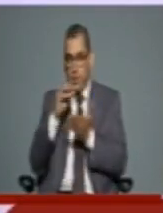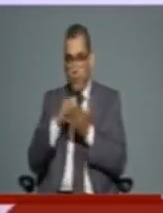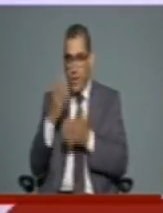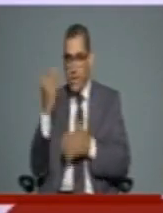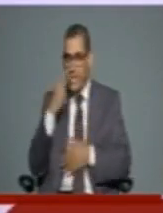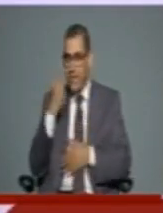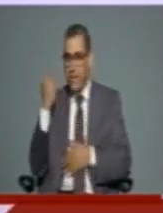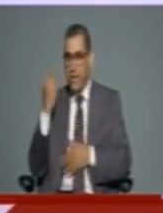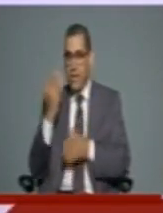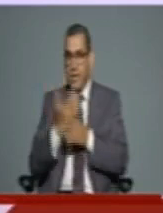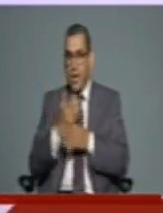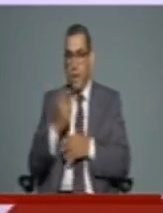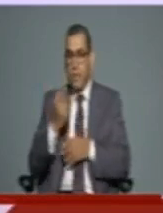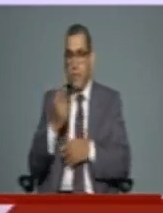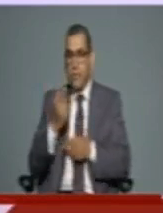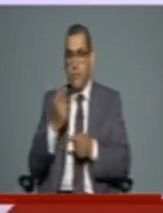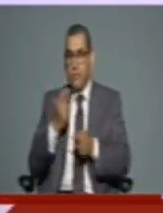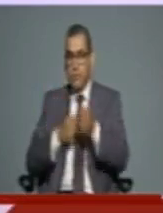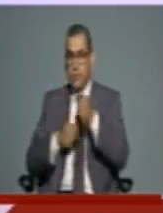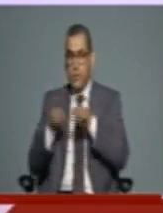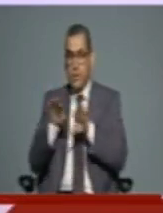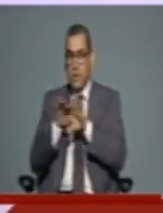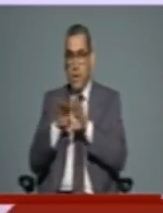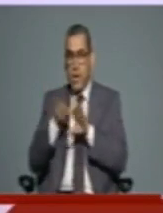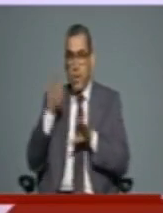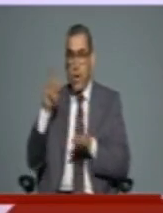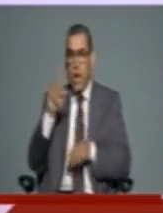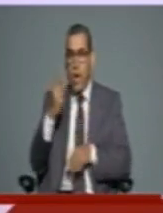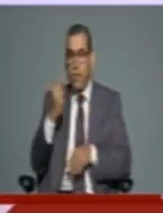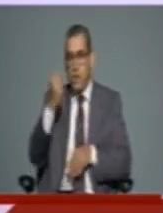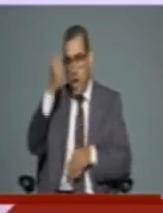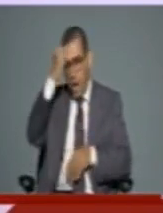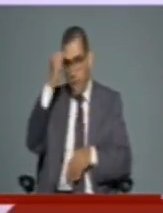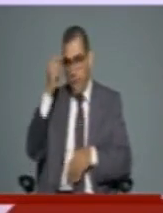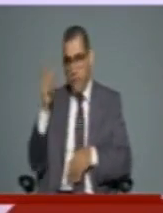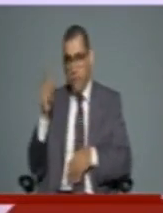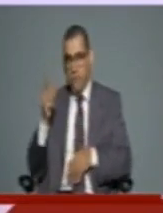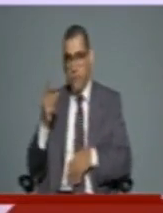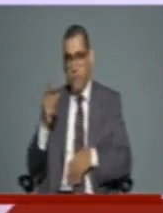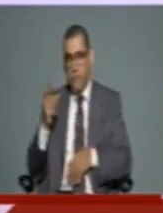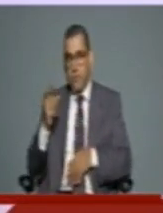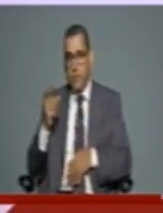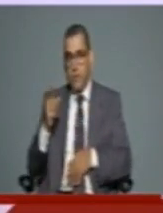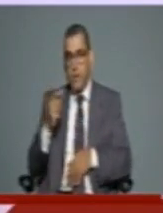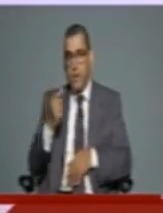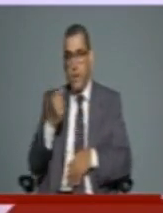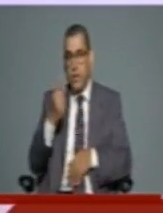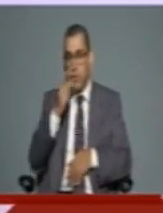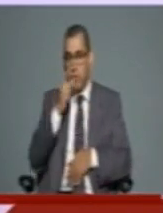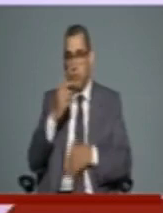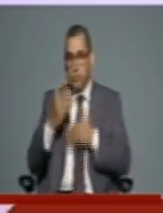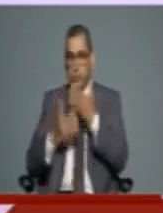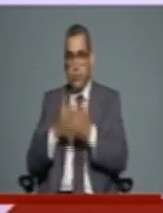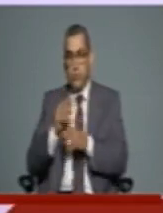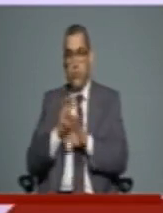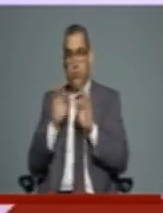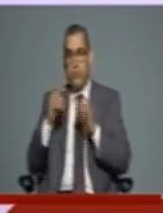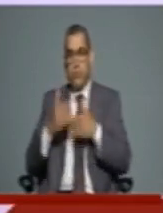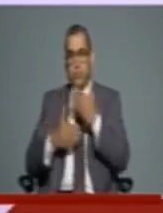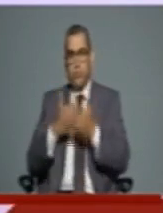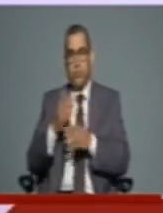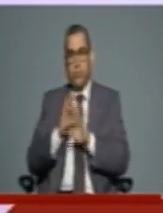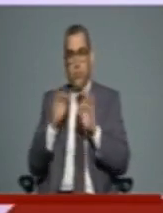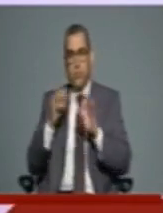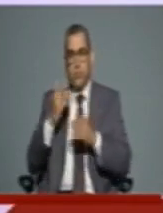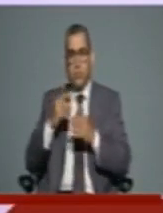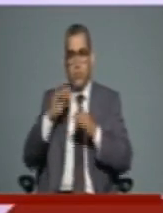سعر القمح وصل ل 15,000 جنيه وكذا. المهم قدرنا ننزله،